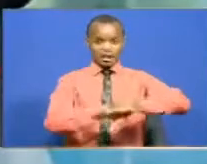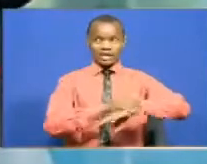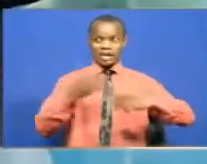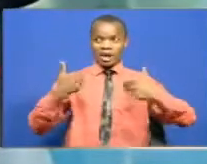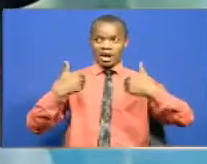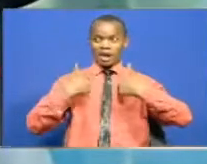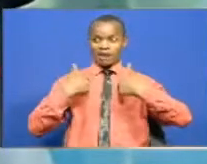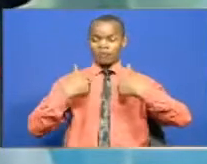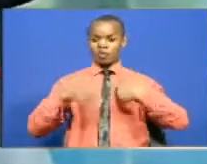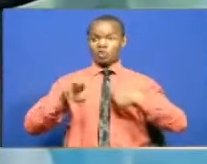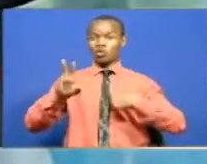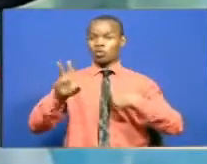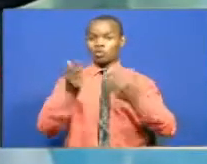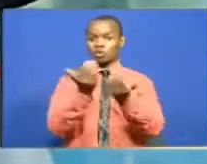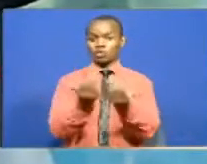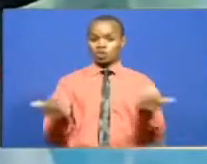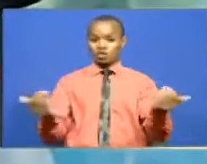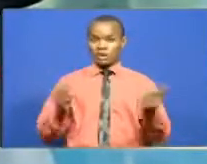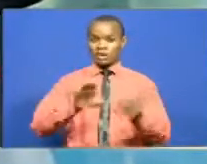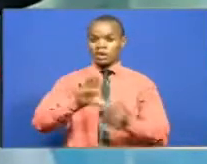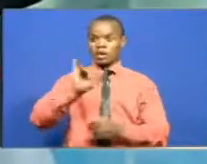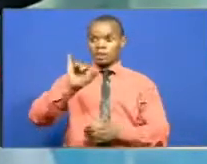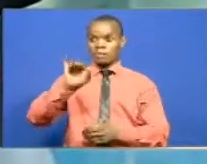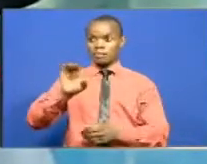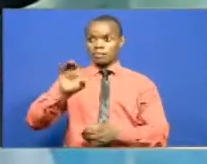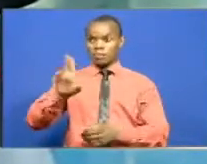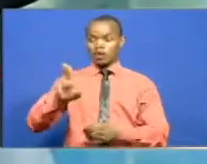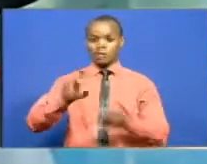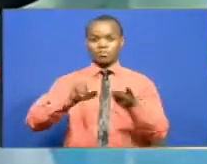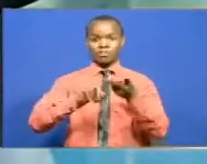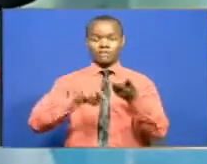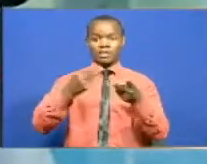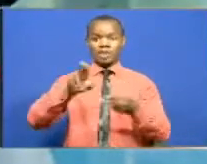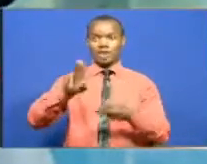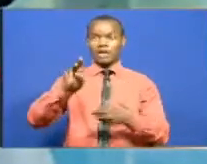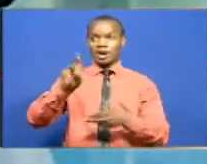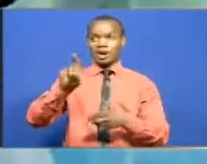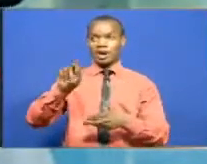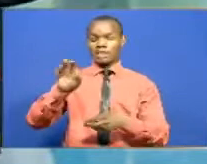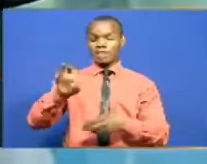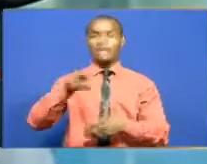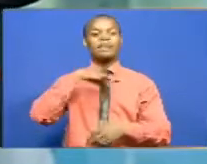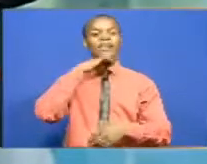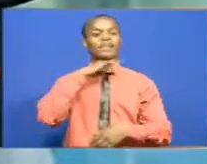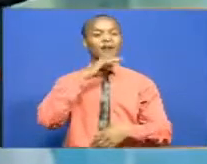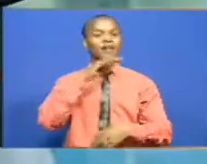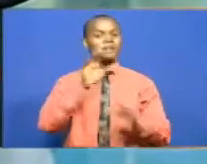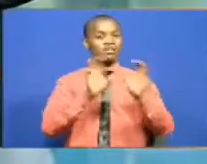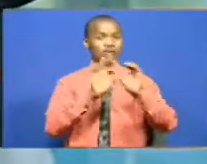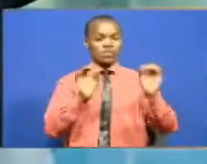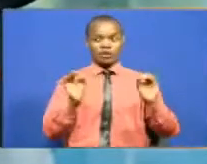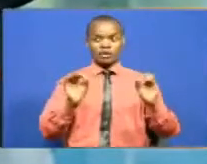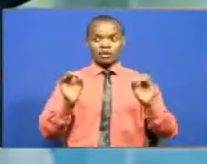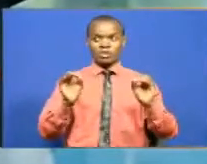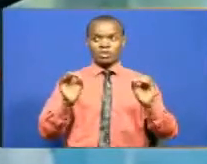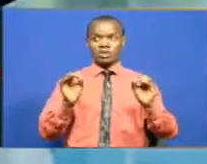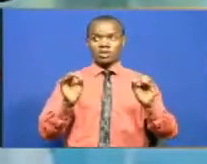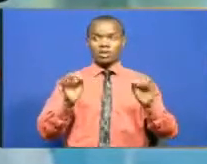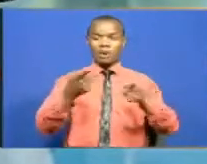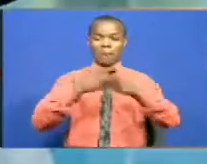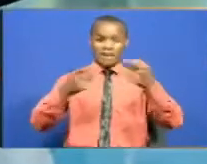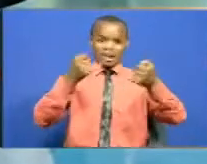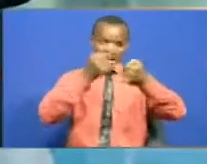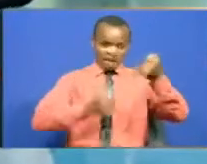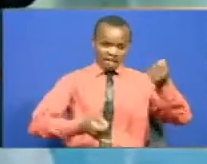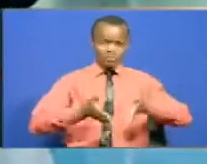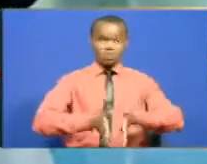wanae wawili pia, Bill na Hunter, lakini hawakuaga dunia. Hata hivyo mwanae kifungua mimba